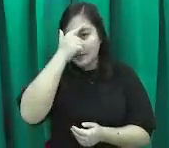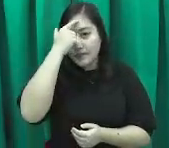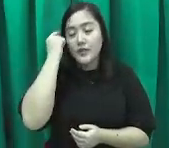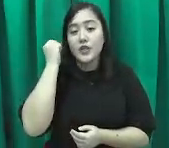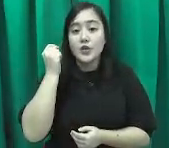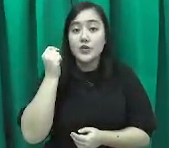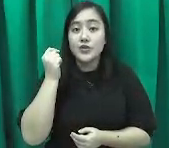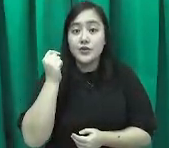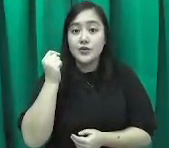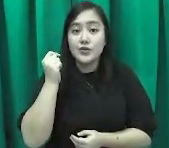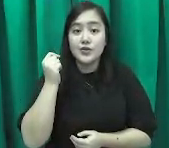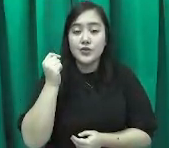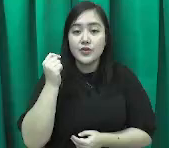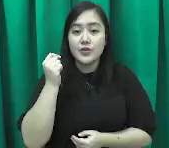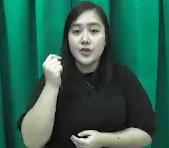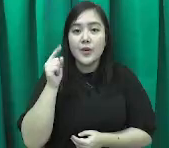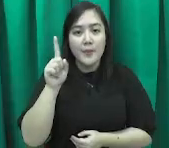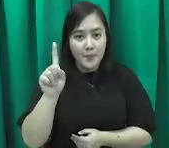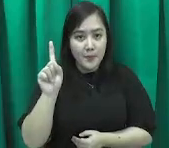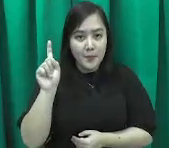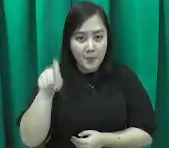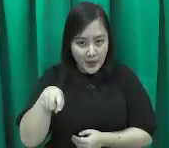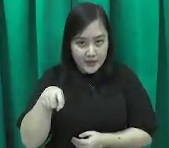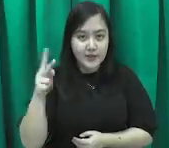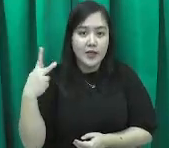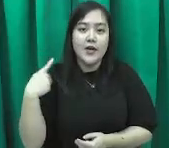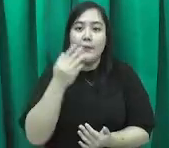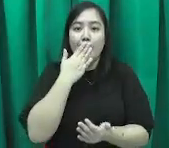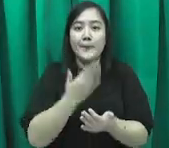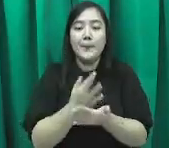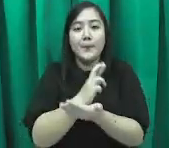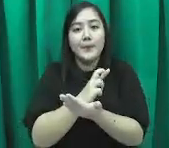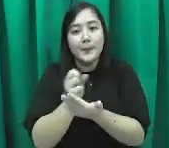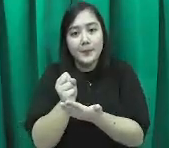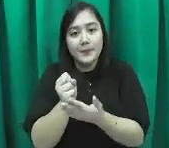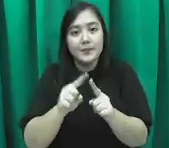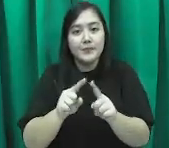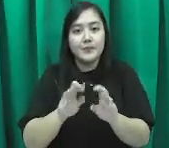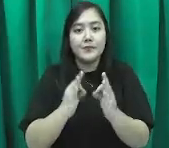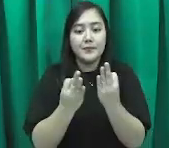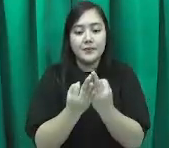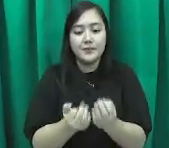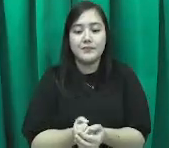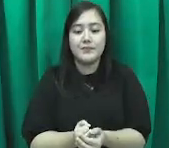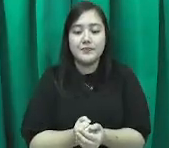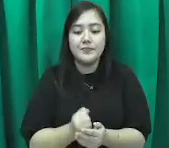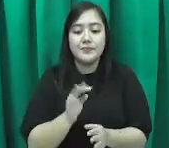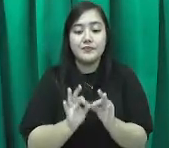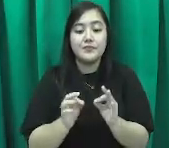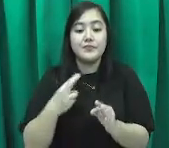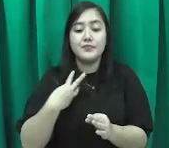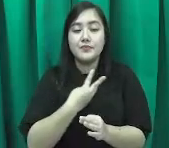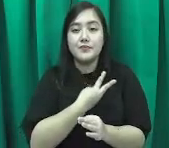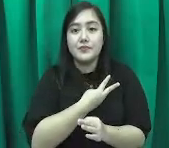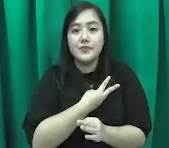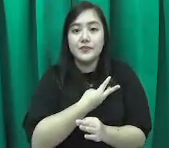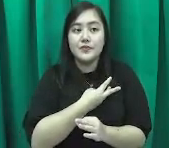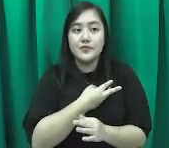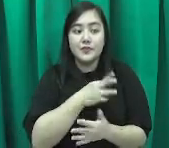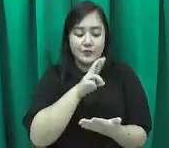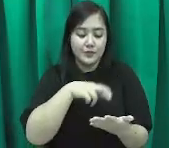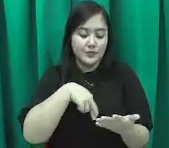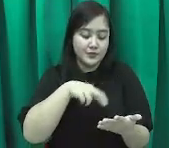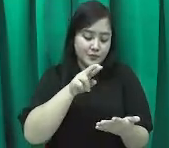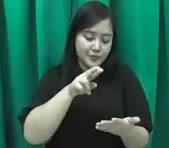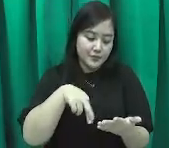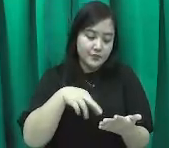magandang relationship sa pamilya. Amen. Kaya nga kung babasahin natin, muli nating babalikan yung ating talata dito sa Bible sa